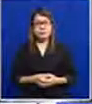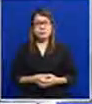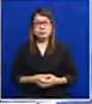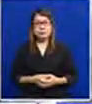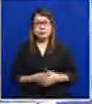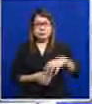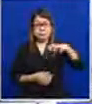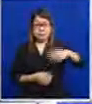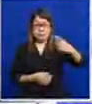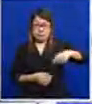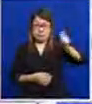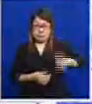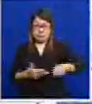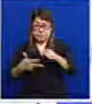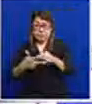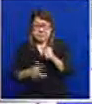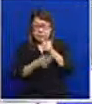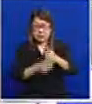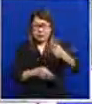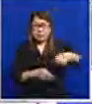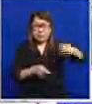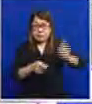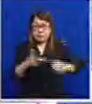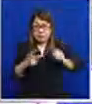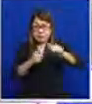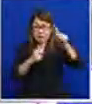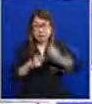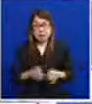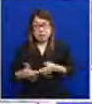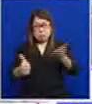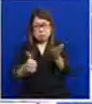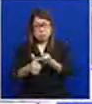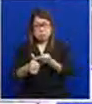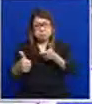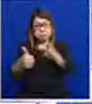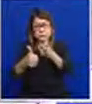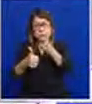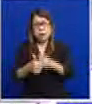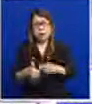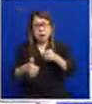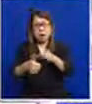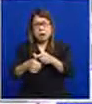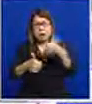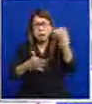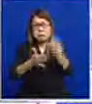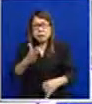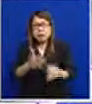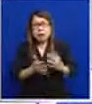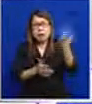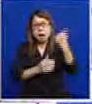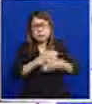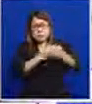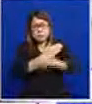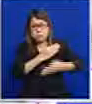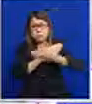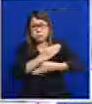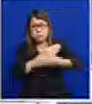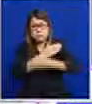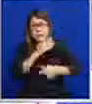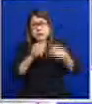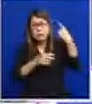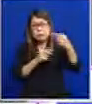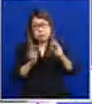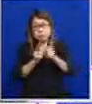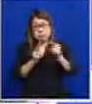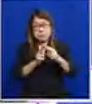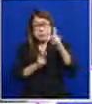ศาลอุทธรณ์พิพากษายืนตามศาลชั้นต้นประหารชีวิตนายวันชัยแสงขาวผู้ต้องหาคดีฆาตกรรมน้องแก้มอายุ13ปีบ